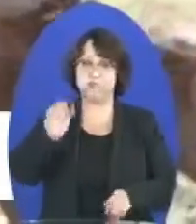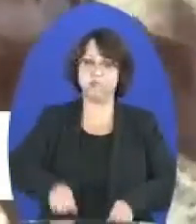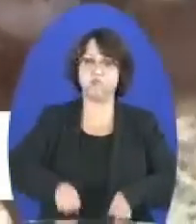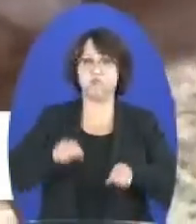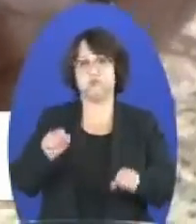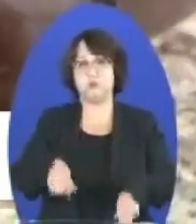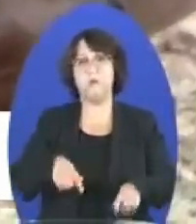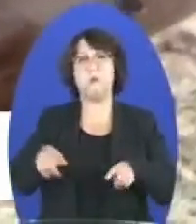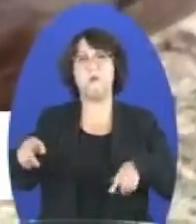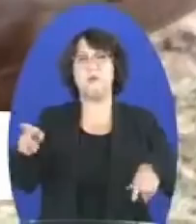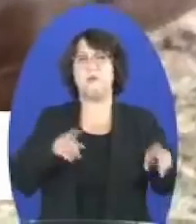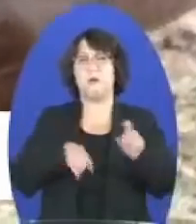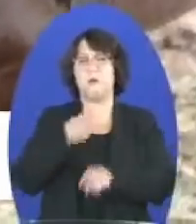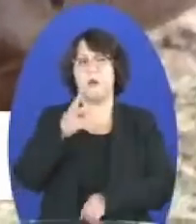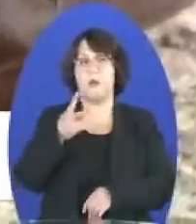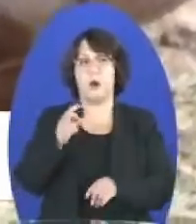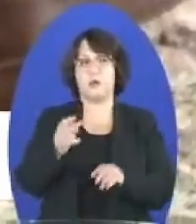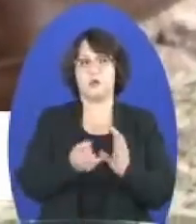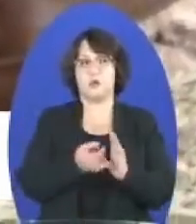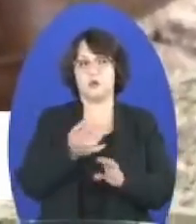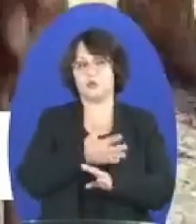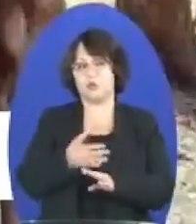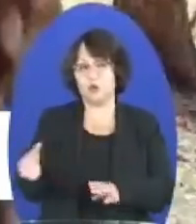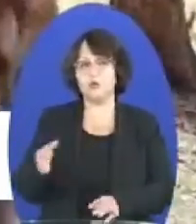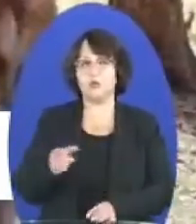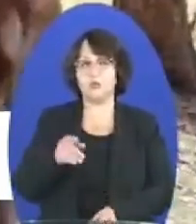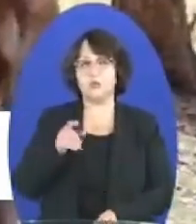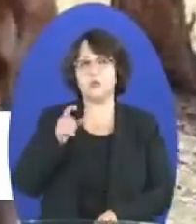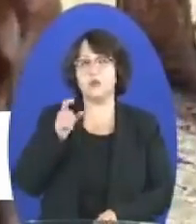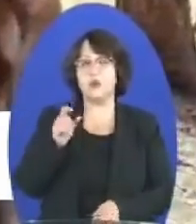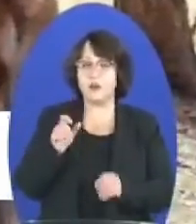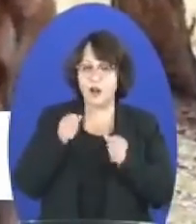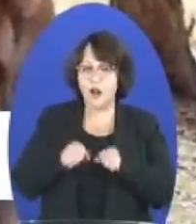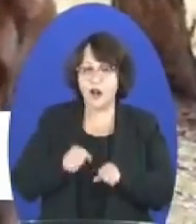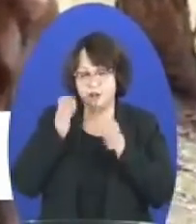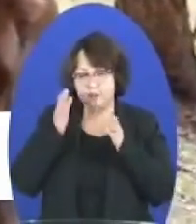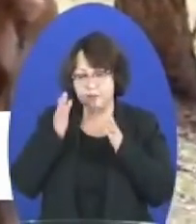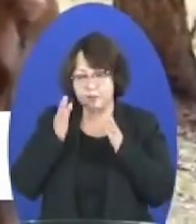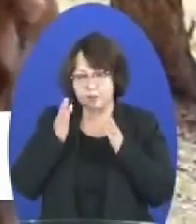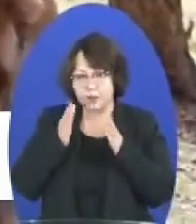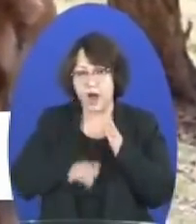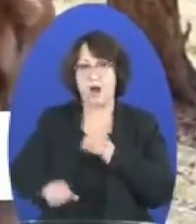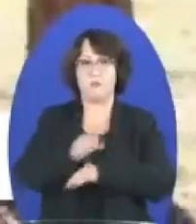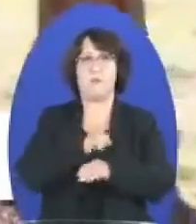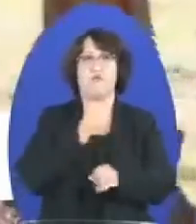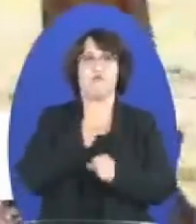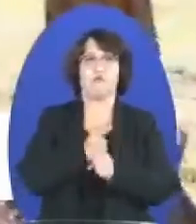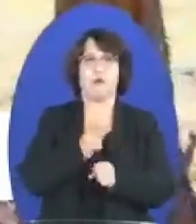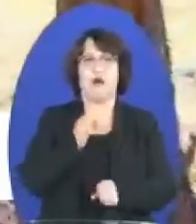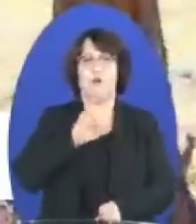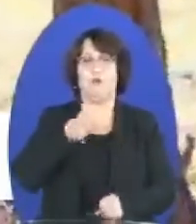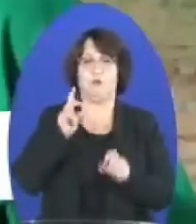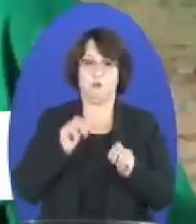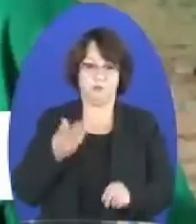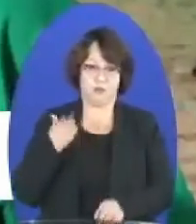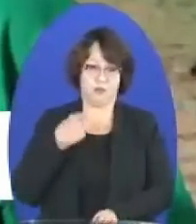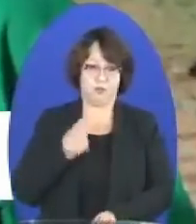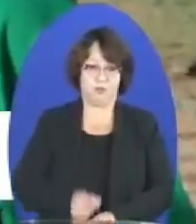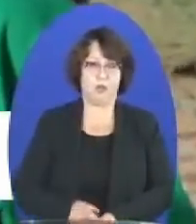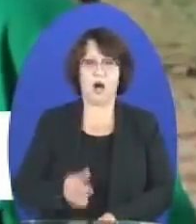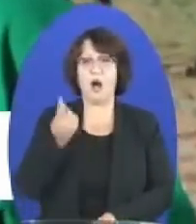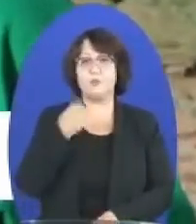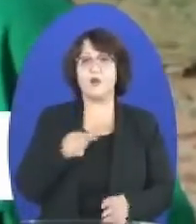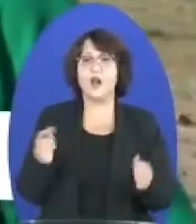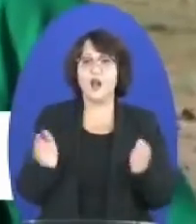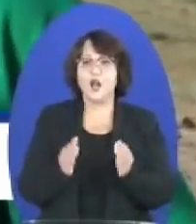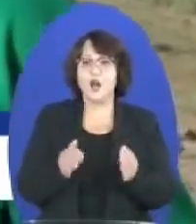байна. Тэрээр 2016 оноос хойш тасралтгүй илийг маллаж аймгийн хөдөлмөрийн аварга болсон байна. Угийн багта 20 оногт